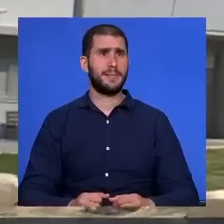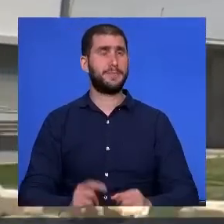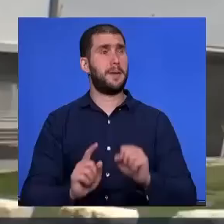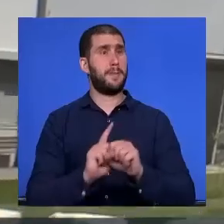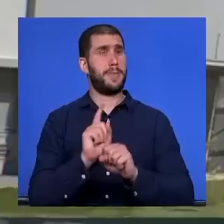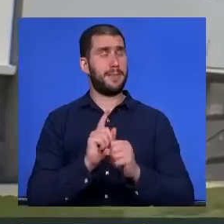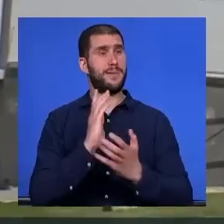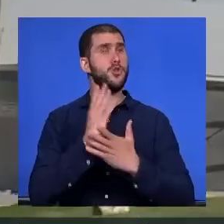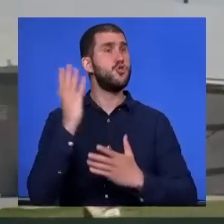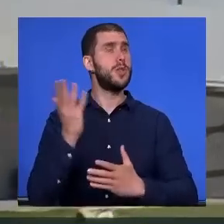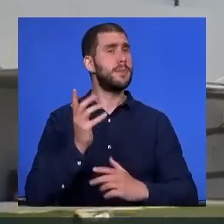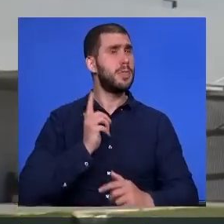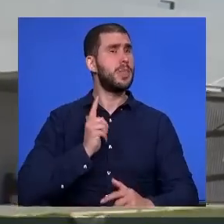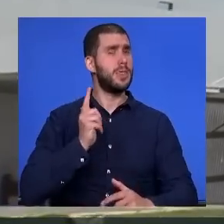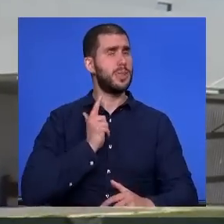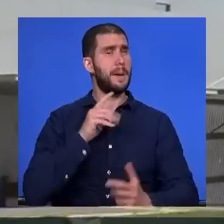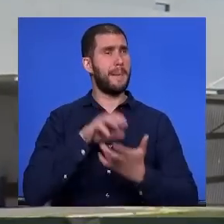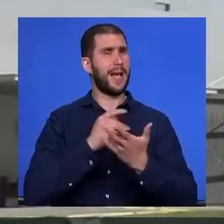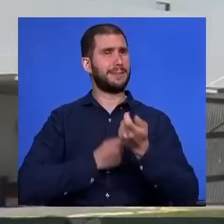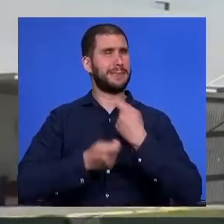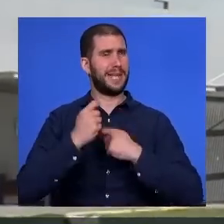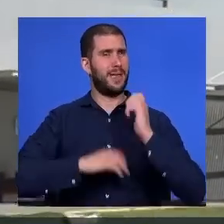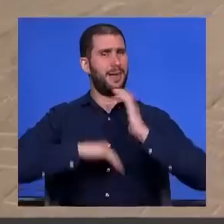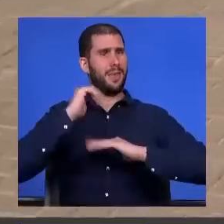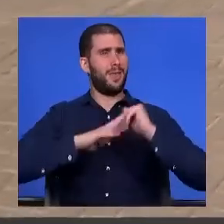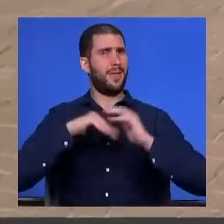ובינתיים, כבר שנים הם מחכים למרכז המסחרי שיבנה.